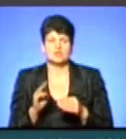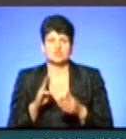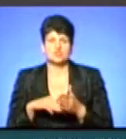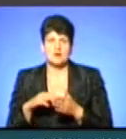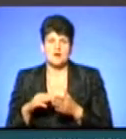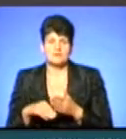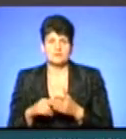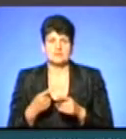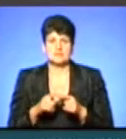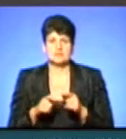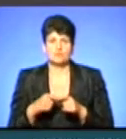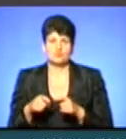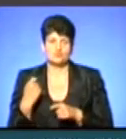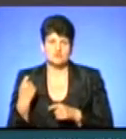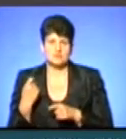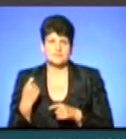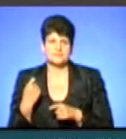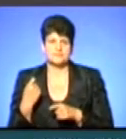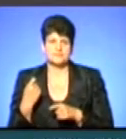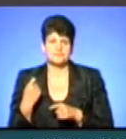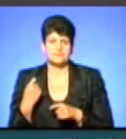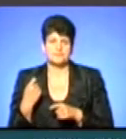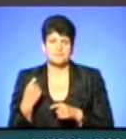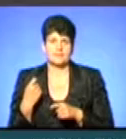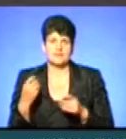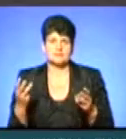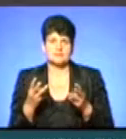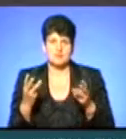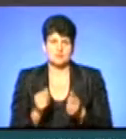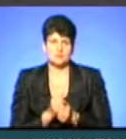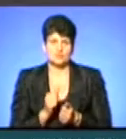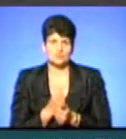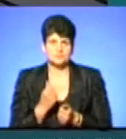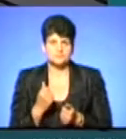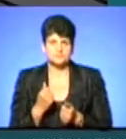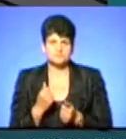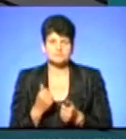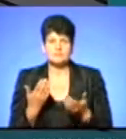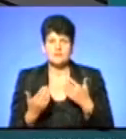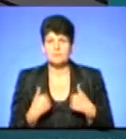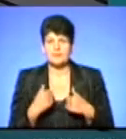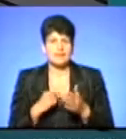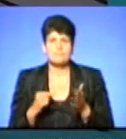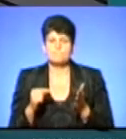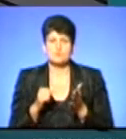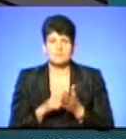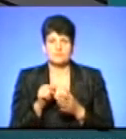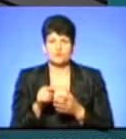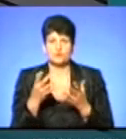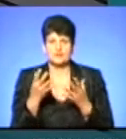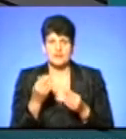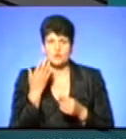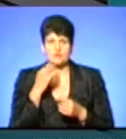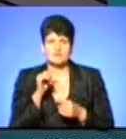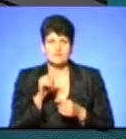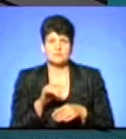ось таке от порушення, тобто спалення сухої рослинності. То якщо ми не потрапили в той день, коли ви